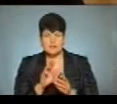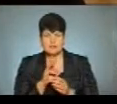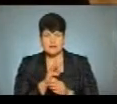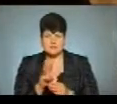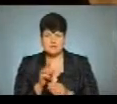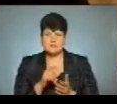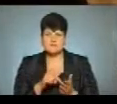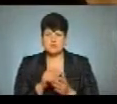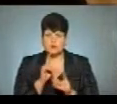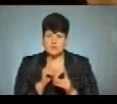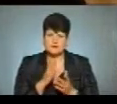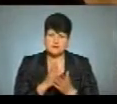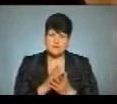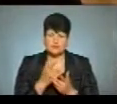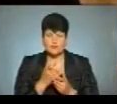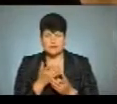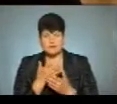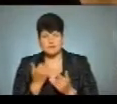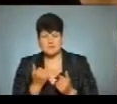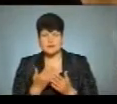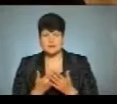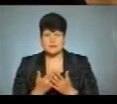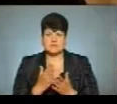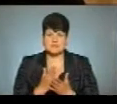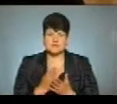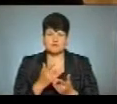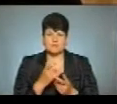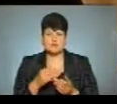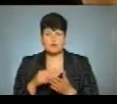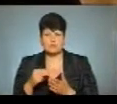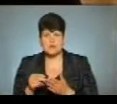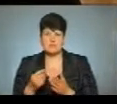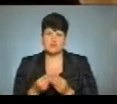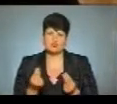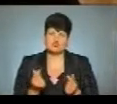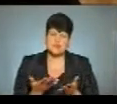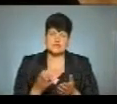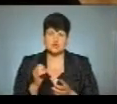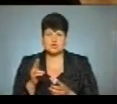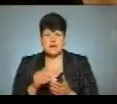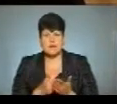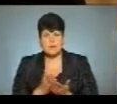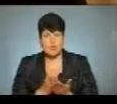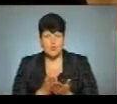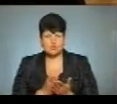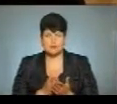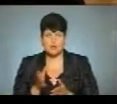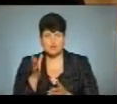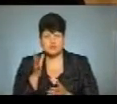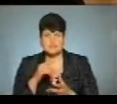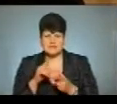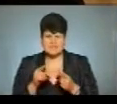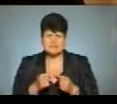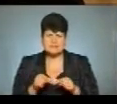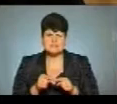дивиться, чи є інформація на сайті чи ні. Наприклад, це інформація про закупівлю, про бюджет, про соціальні послуги, про освіту. Таких сфер взагалі у нас